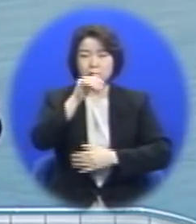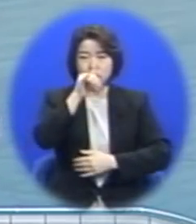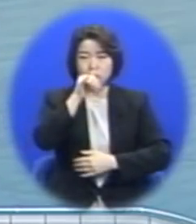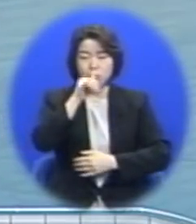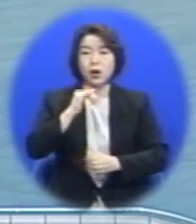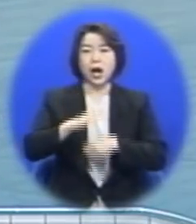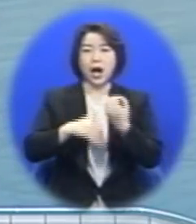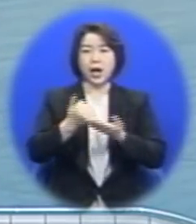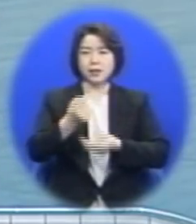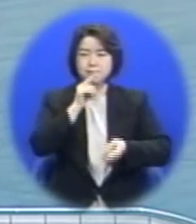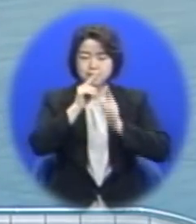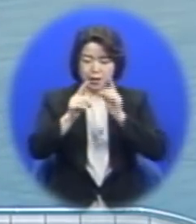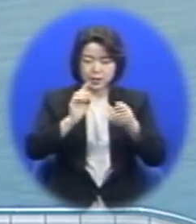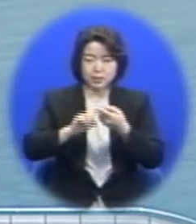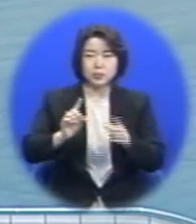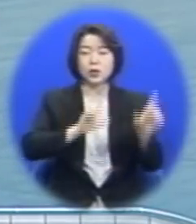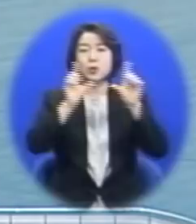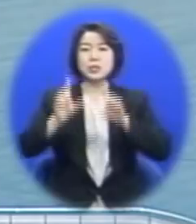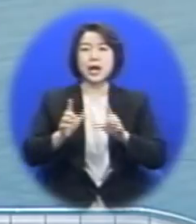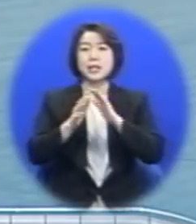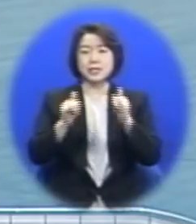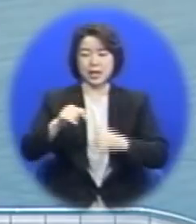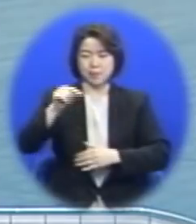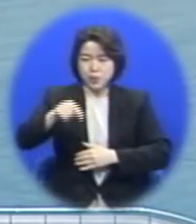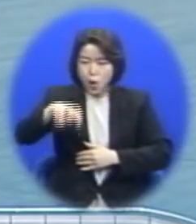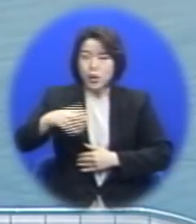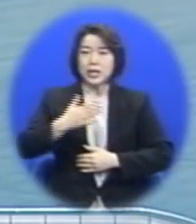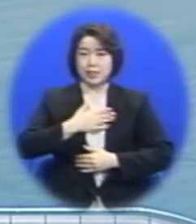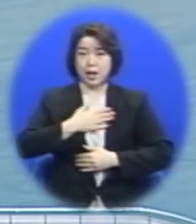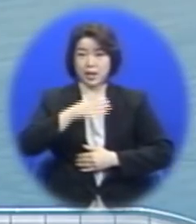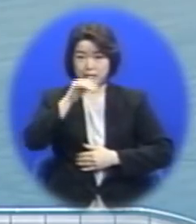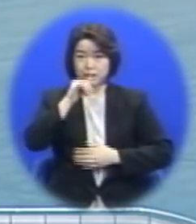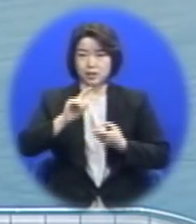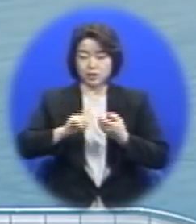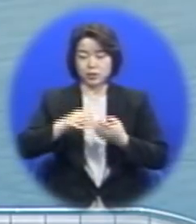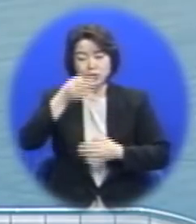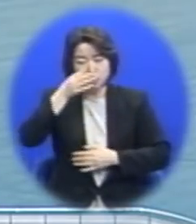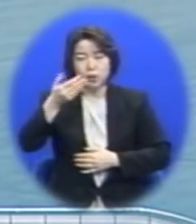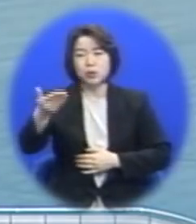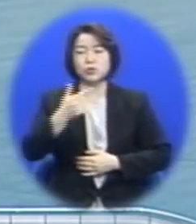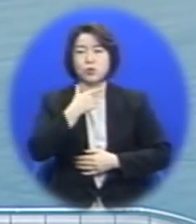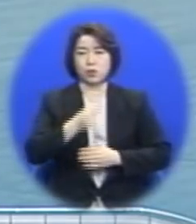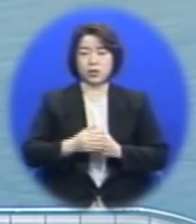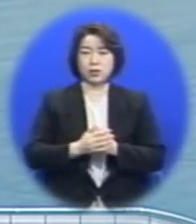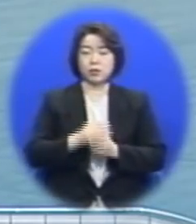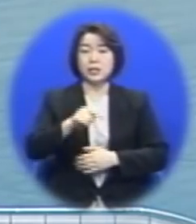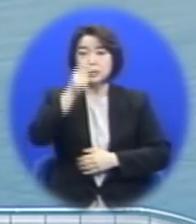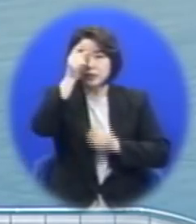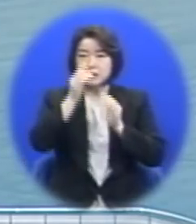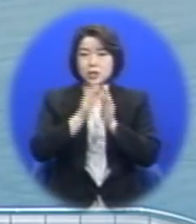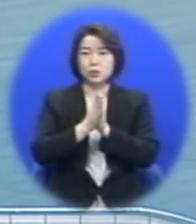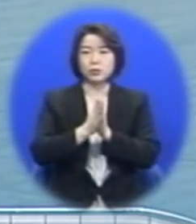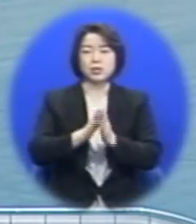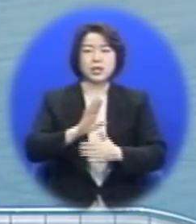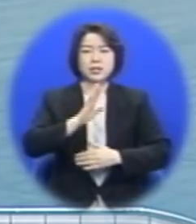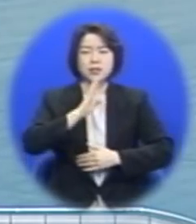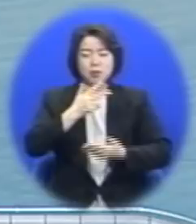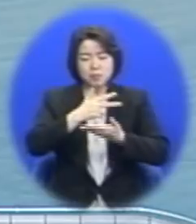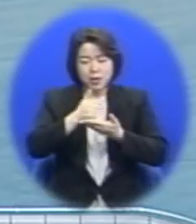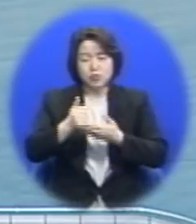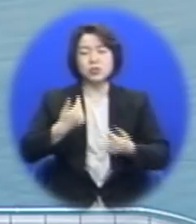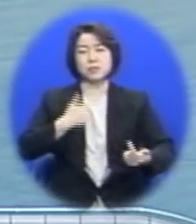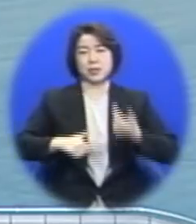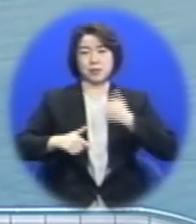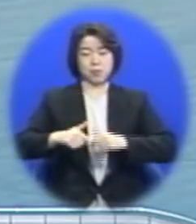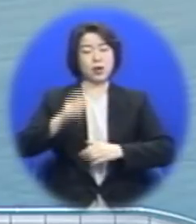하나님의 말씀대로 사는 자가 여기 있음을 보여줄 수 있게 되기를 원합니다. 그 기도는 정말 주님이 기뻐하시는